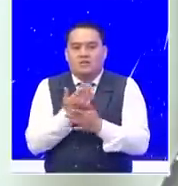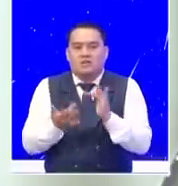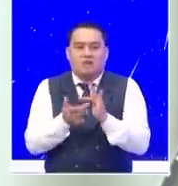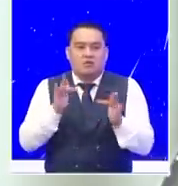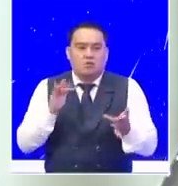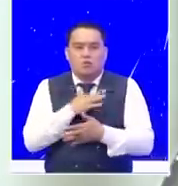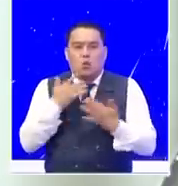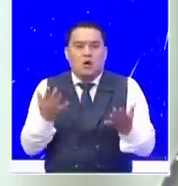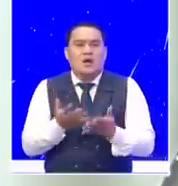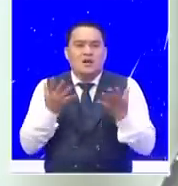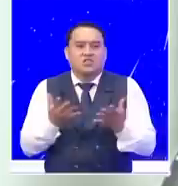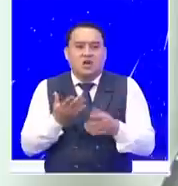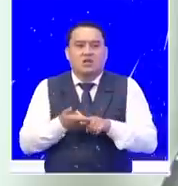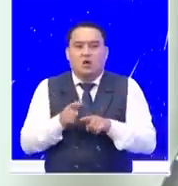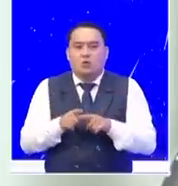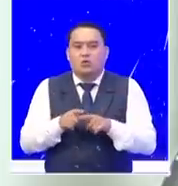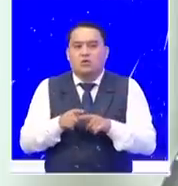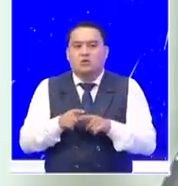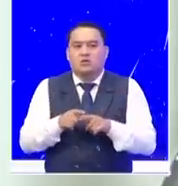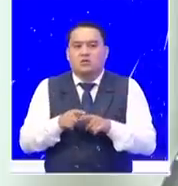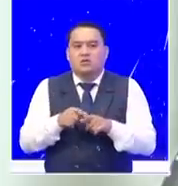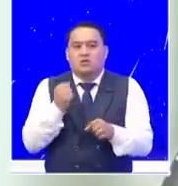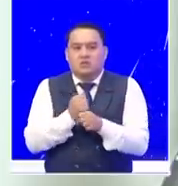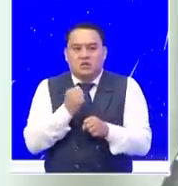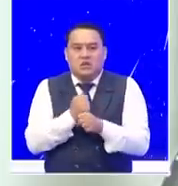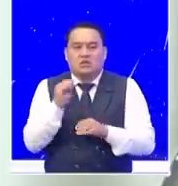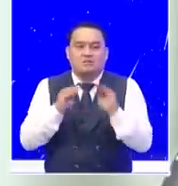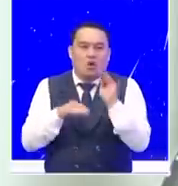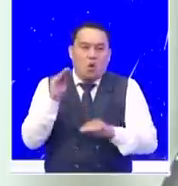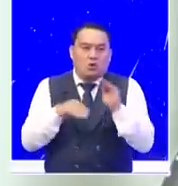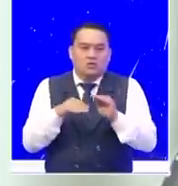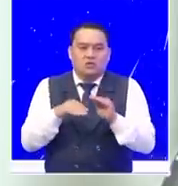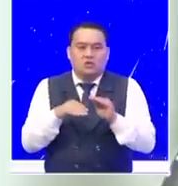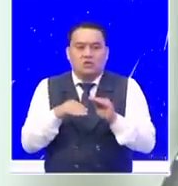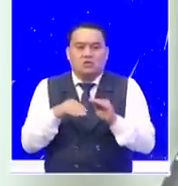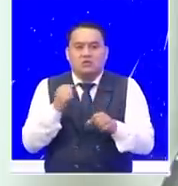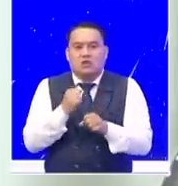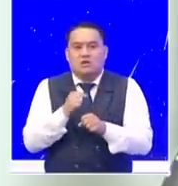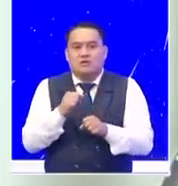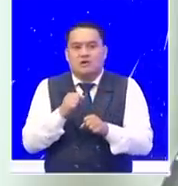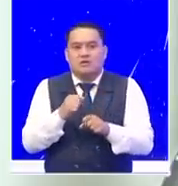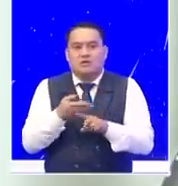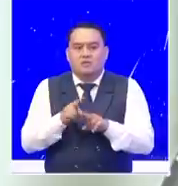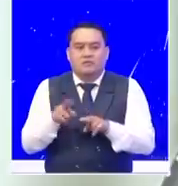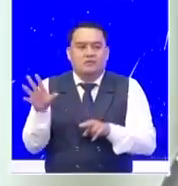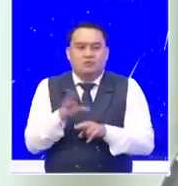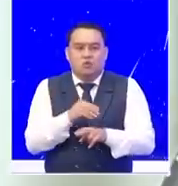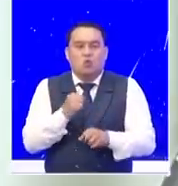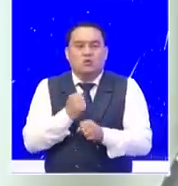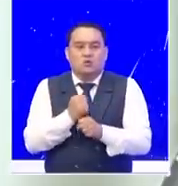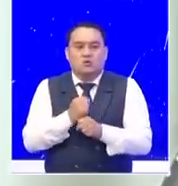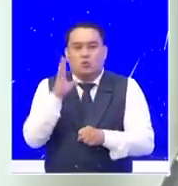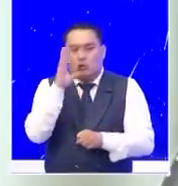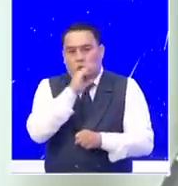интернет-портал намного легче. А тут-то, получается, должен смонтировать, озвучить, текст написать, синхронно обрезать. И все это у